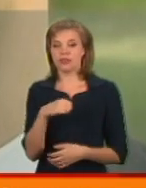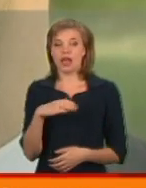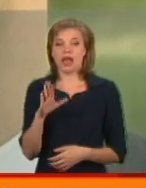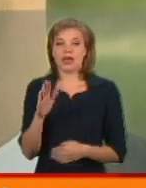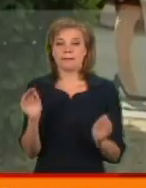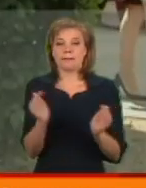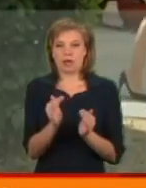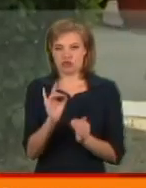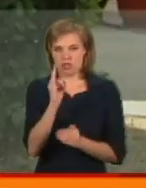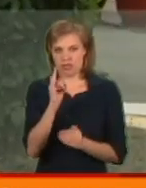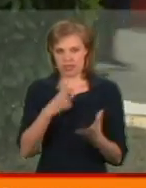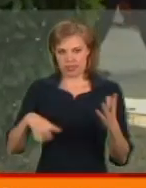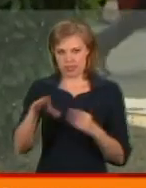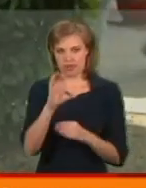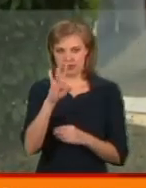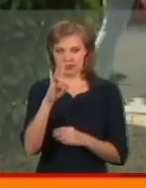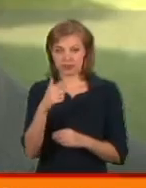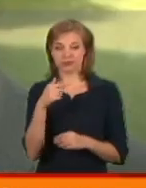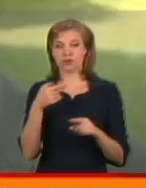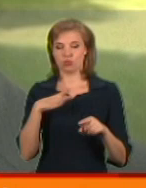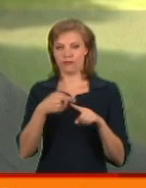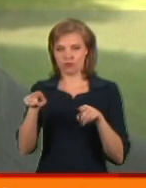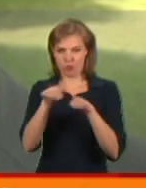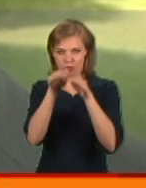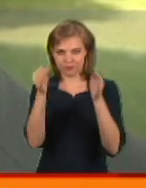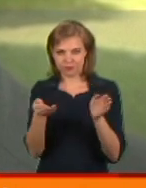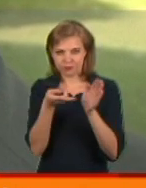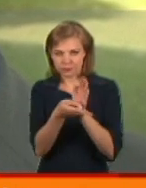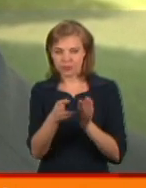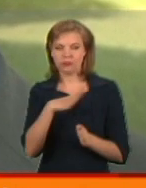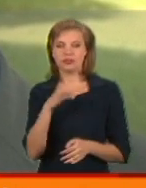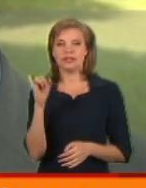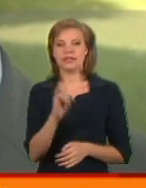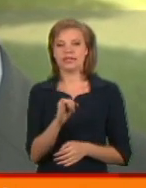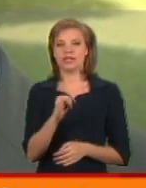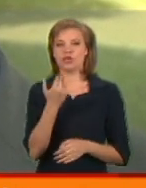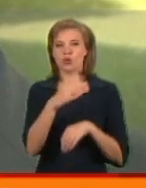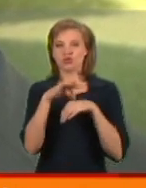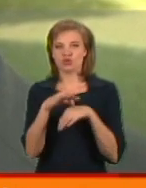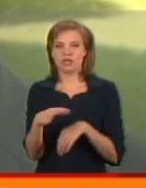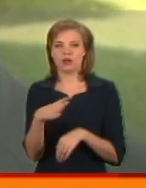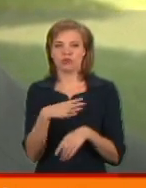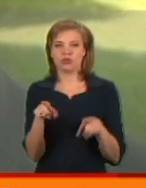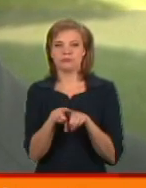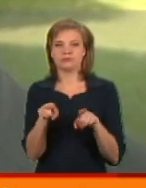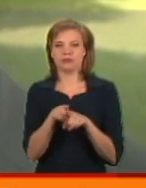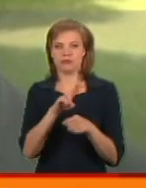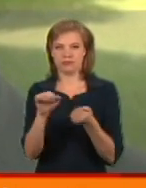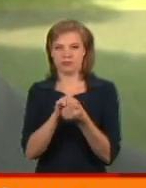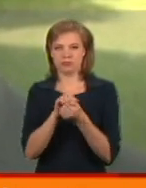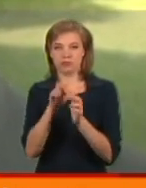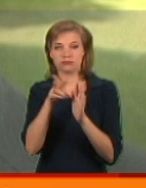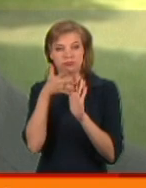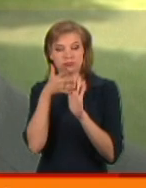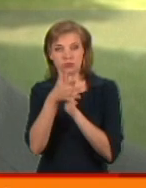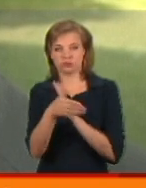в СНГ. Він був в цьому кювезі. І його шкіра була як пергамент,